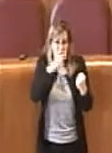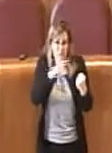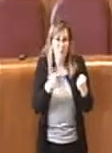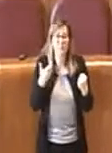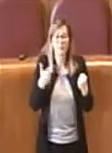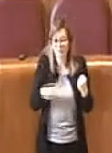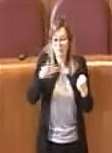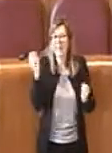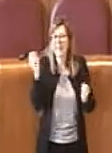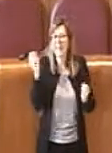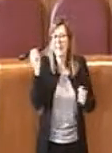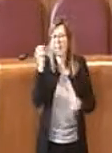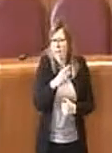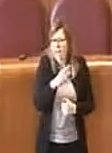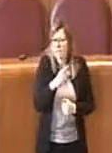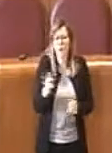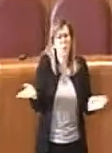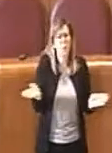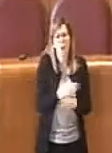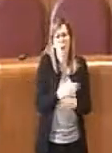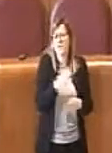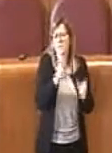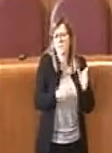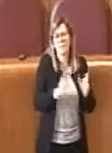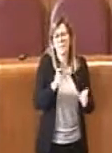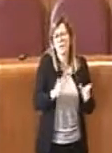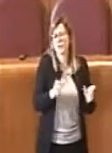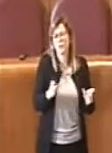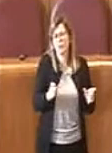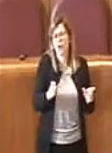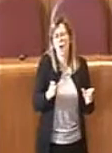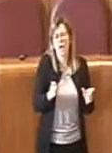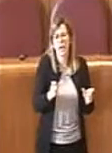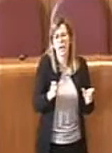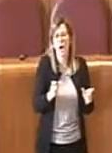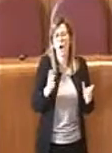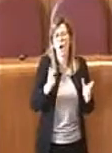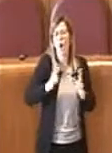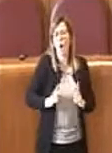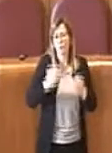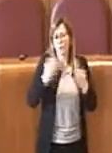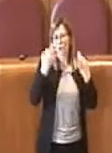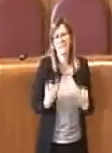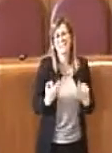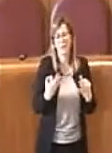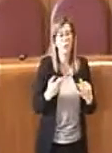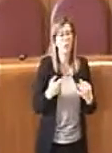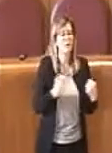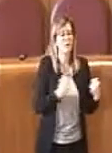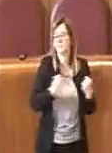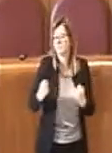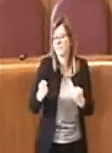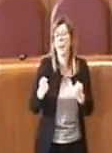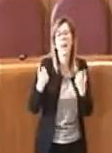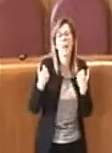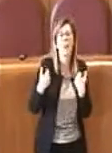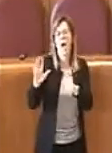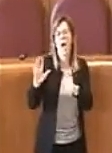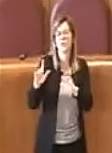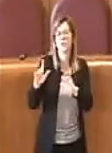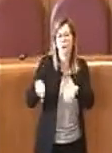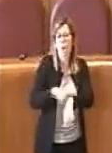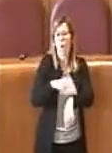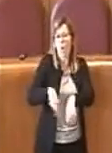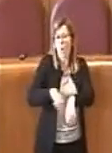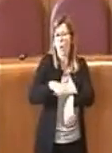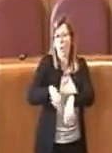fosse gratuita chiunque sarebbe portato a lasciare l'automobile in quegli spazi più del tempo necessario quindi a questo punto chi ne avrebbe